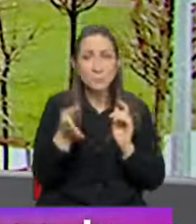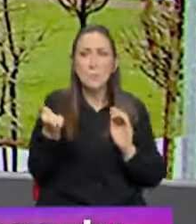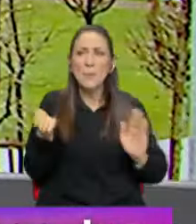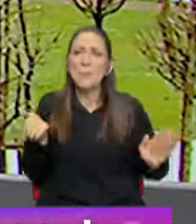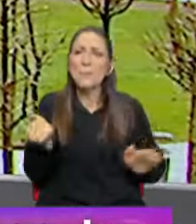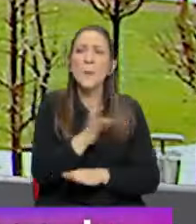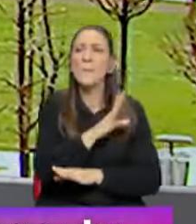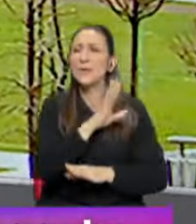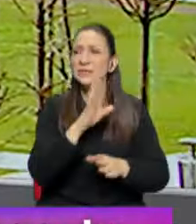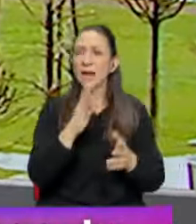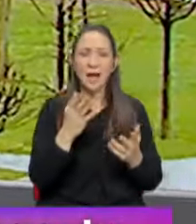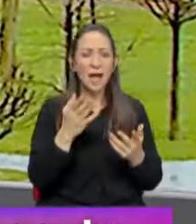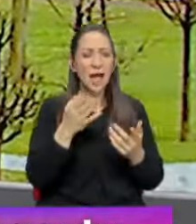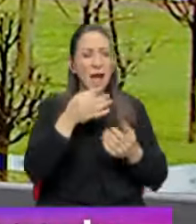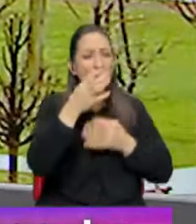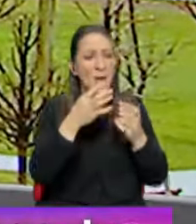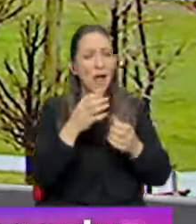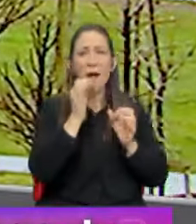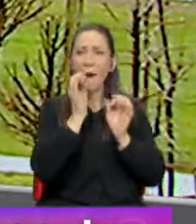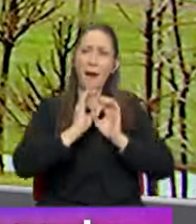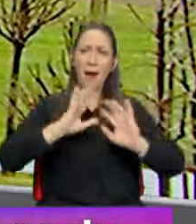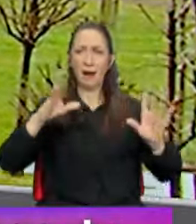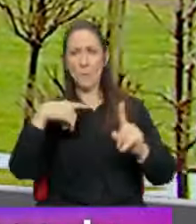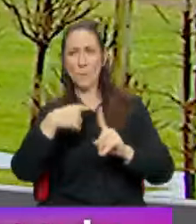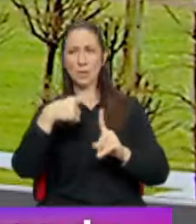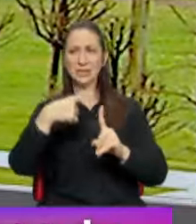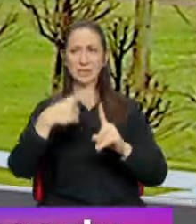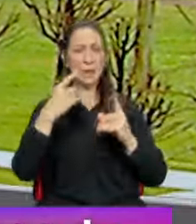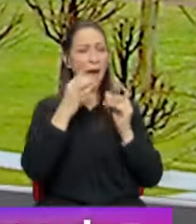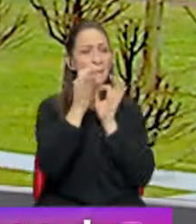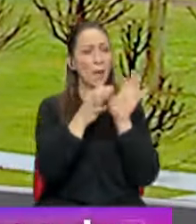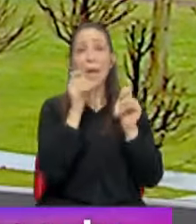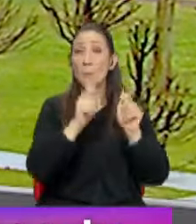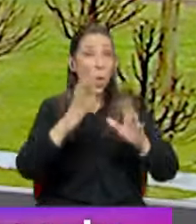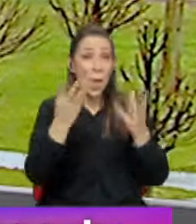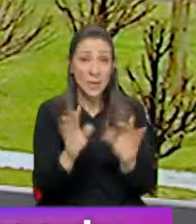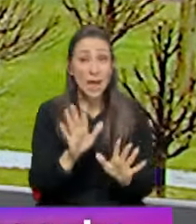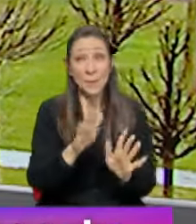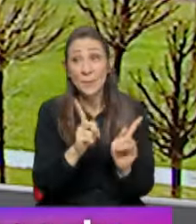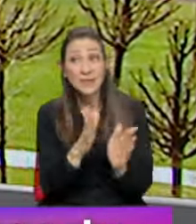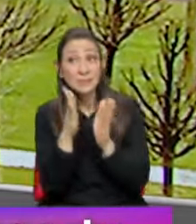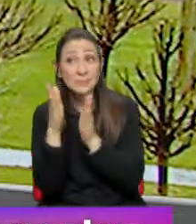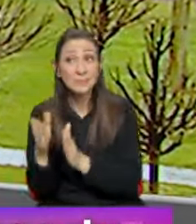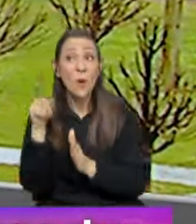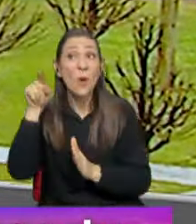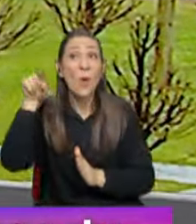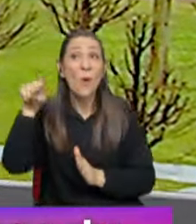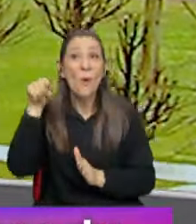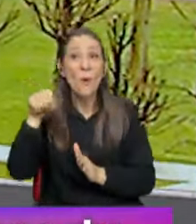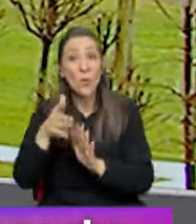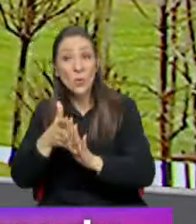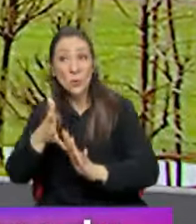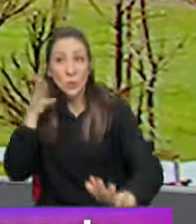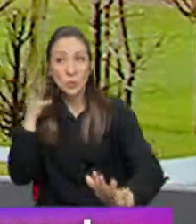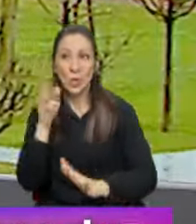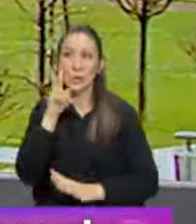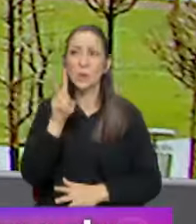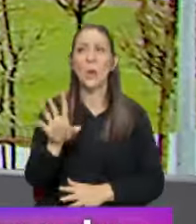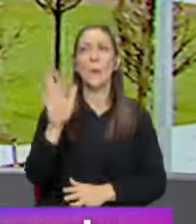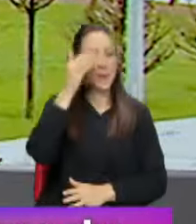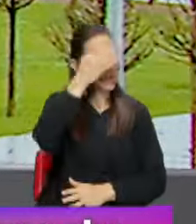bambaşka uçuşları, harika portreleri haber yapıyor olabilir ama diğer tarafta o kuyrukları